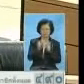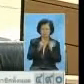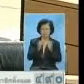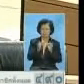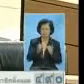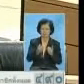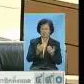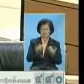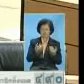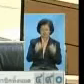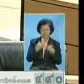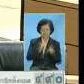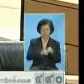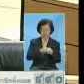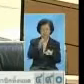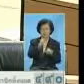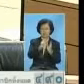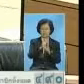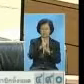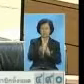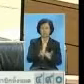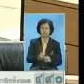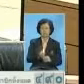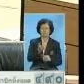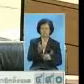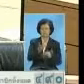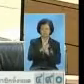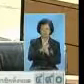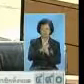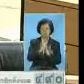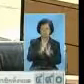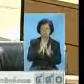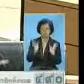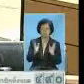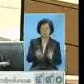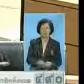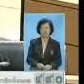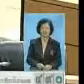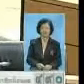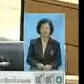แต่ผมได้เวลา10 นาทีผมก็ขออนุญาตที่รักษามารยาทผมเพียงเท่านี้ขอบคุณมากครับท่านประธานครับ